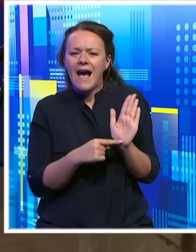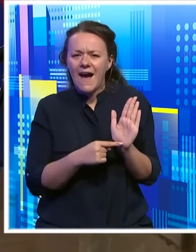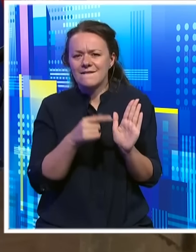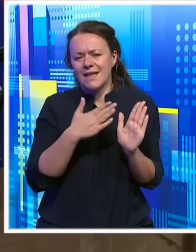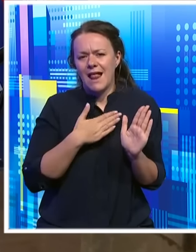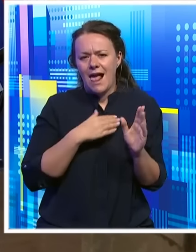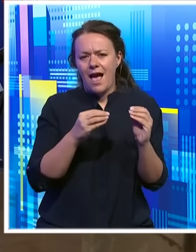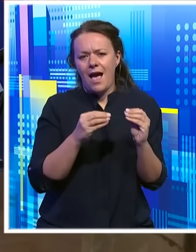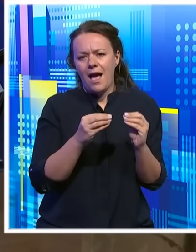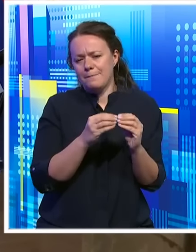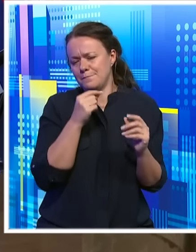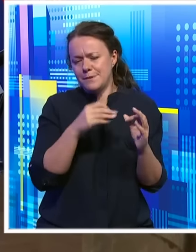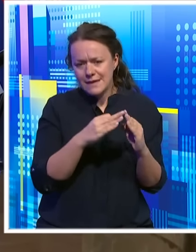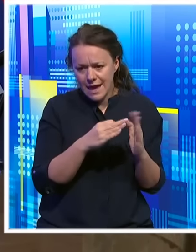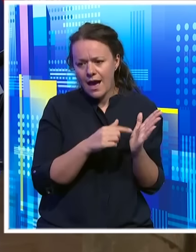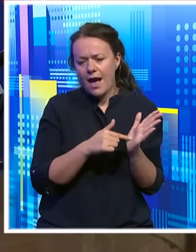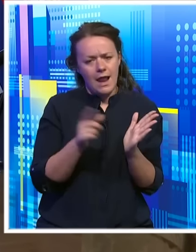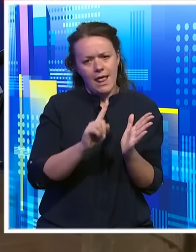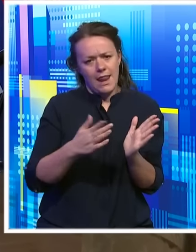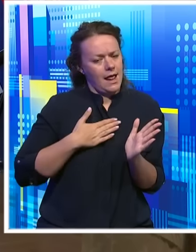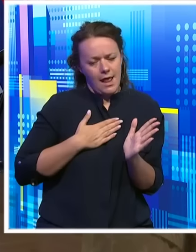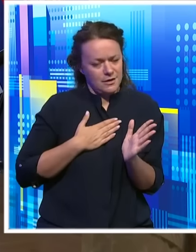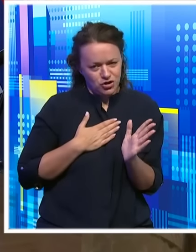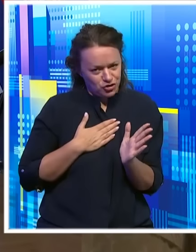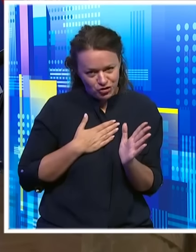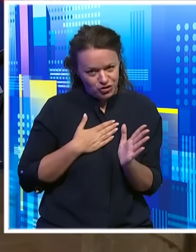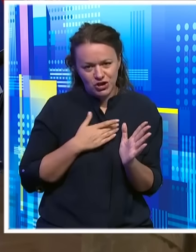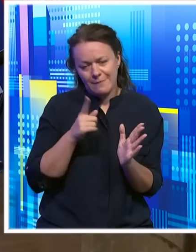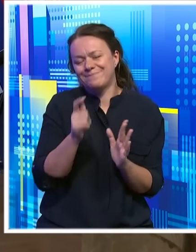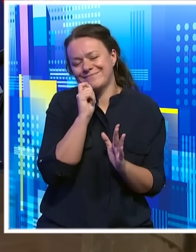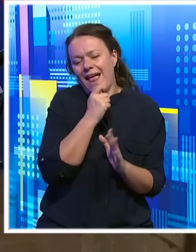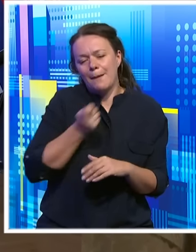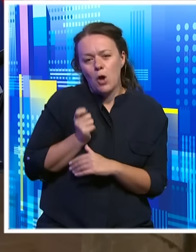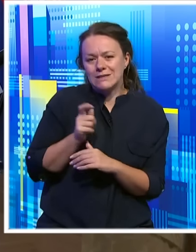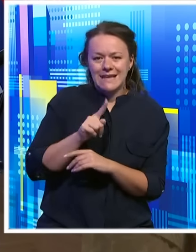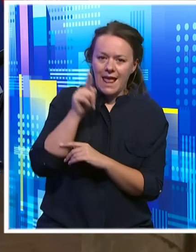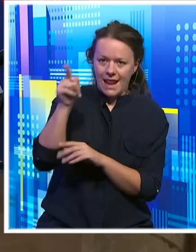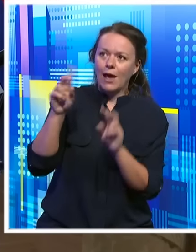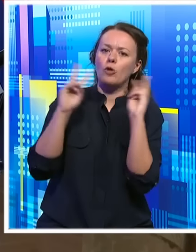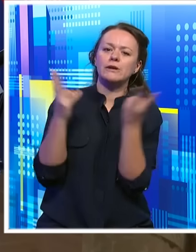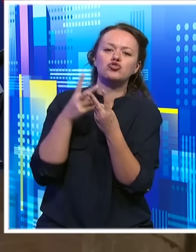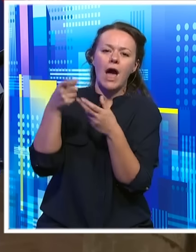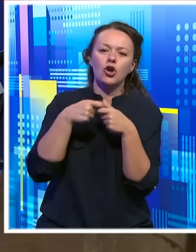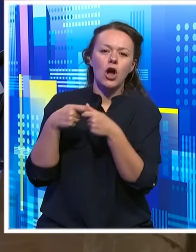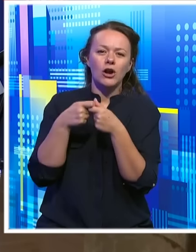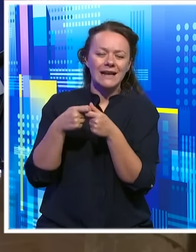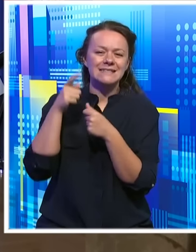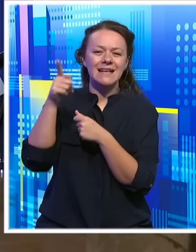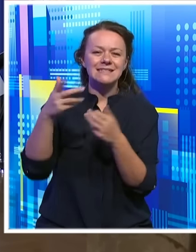se to već kaže, ne naše tajne policije, već te međunarodne organizacije za